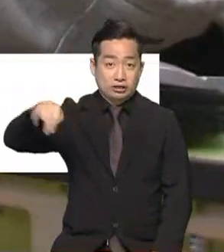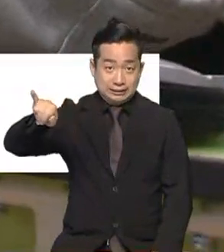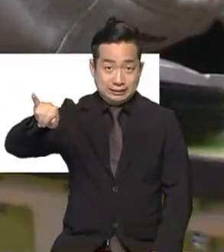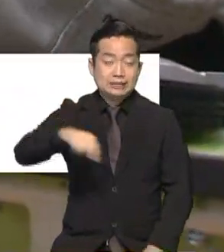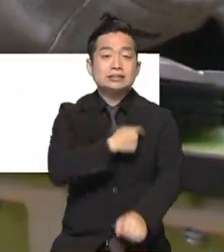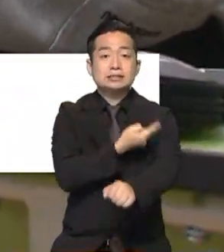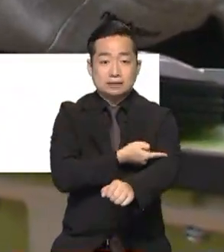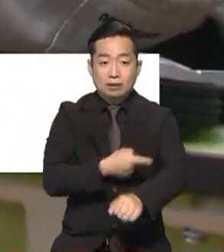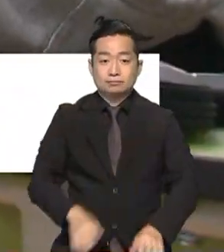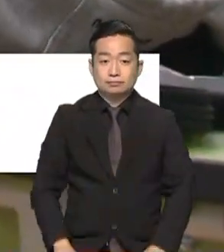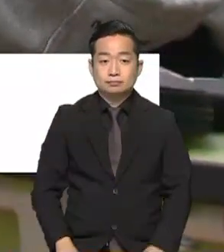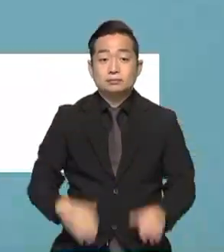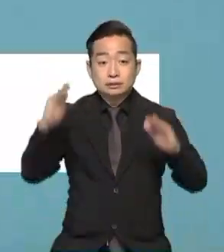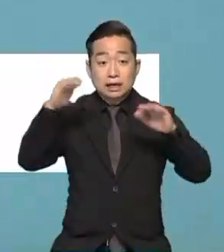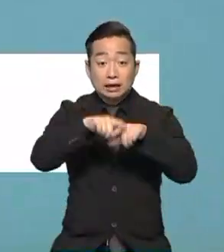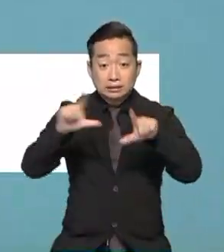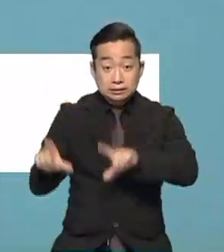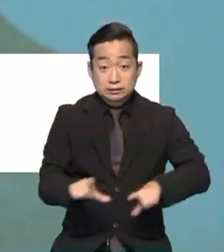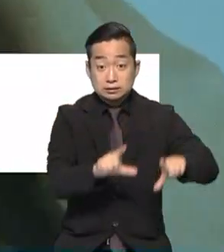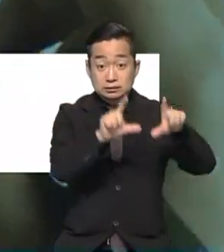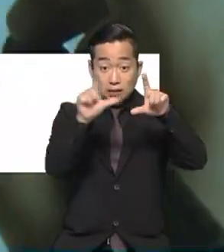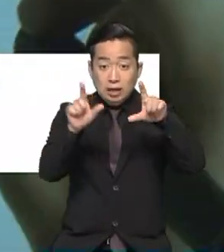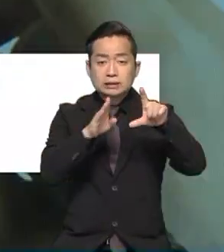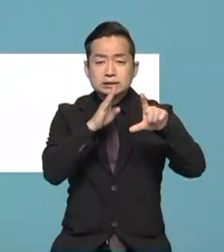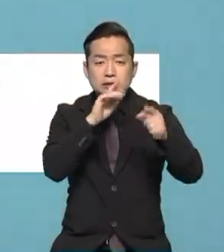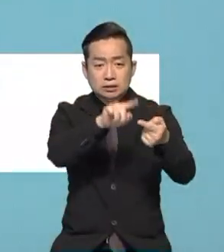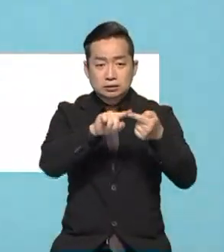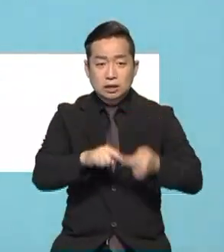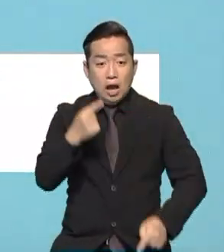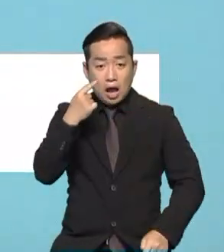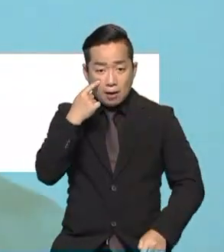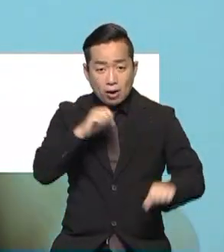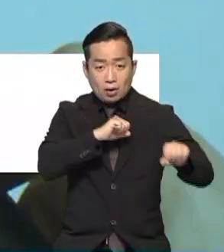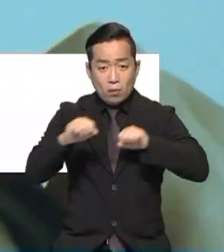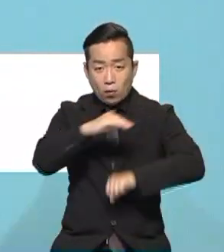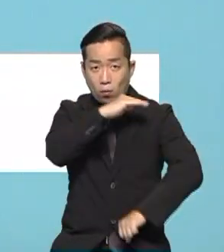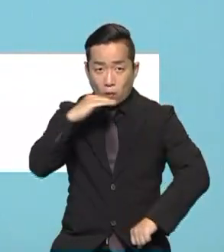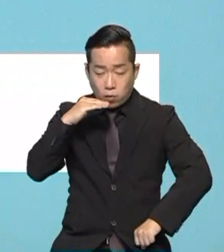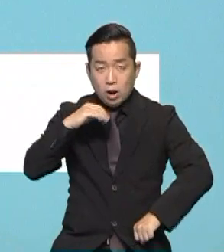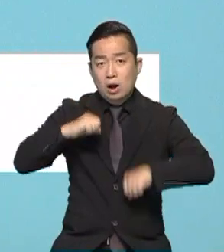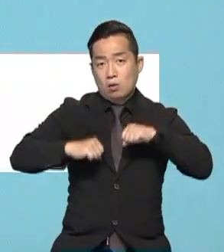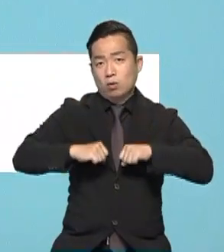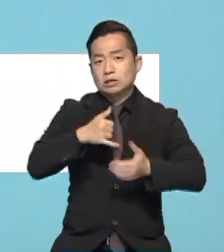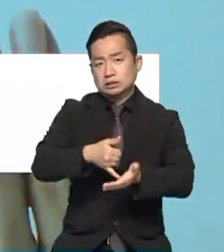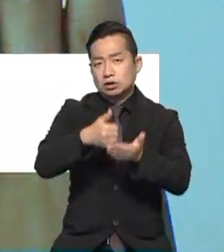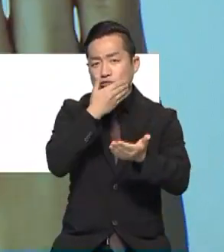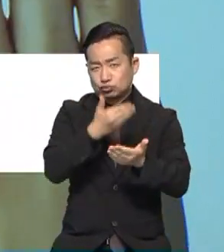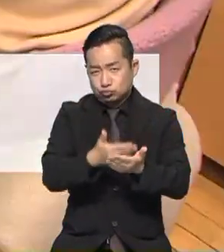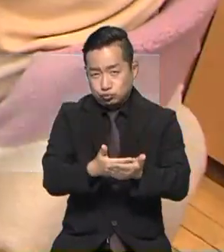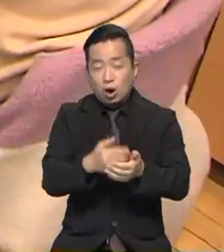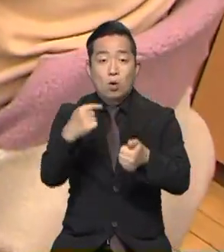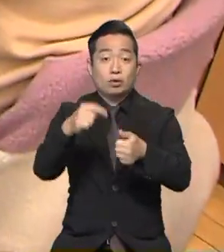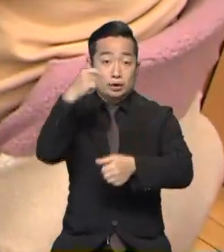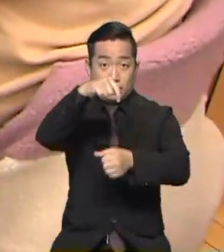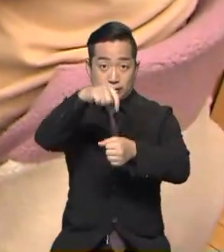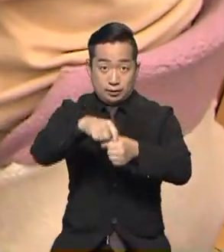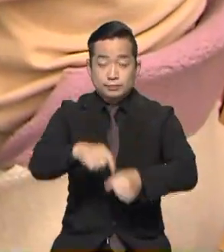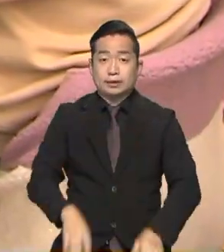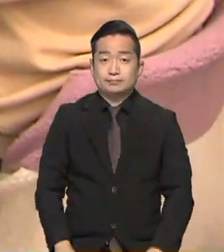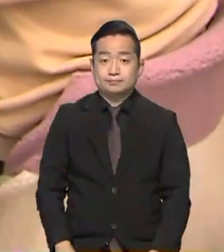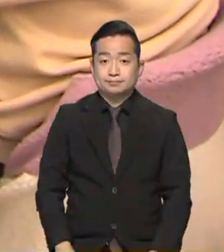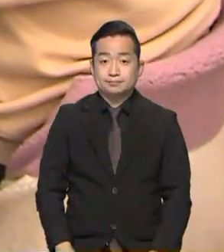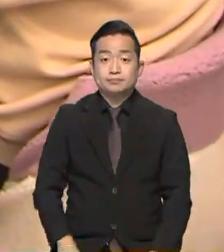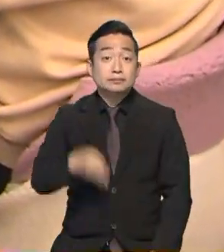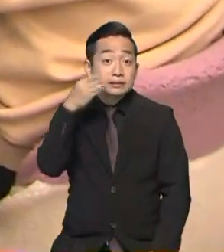삶에서 일상에서 실제로 적용해보고 활용해보는 이런 태도나 인성을 중점적으로 교육을 할 예정입니다. 기기를